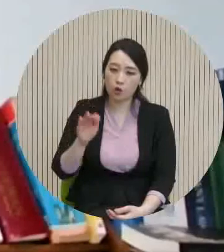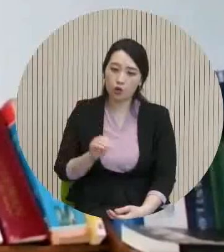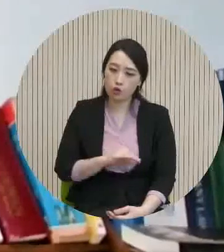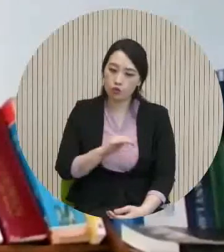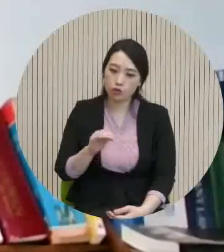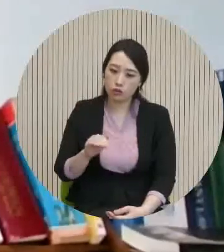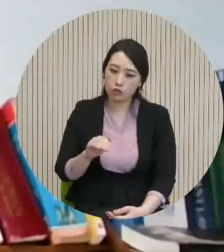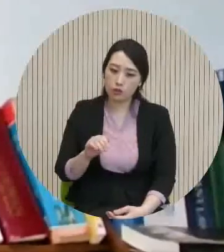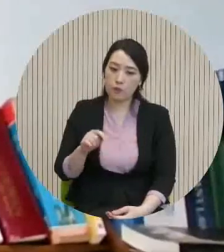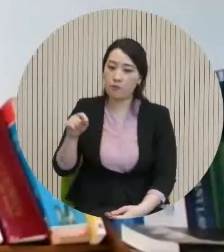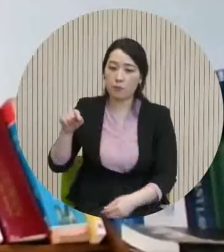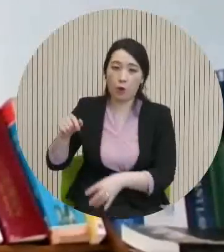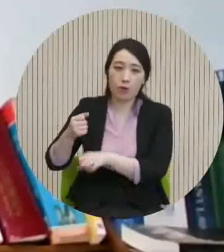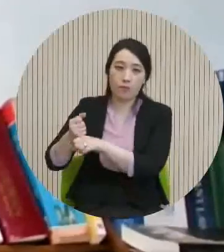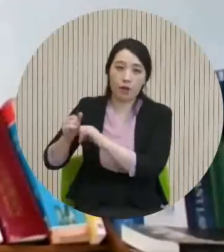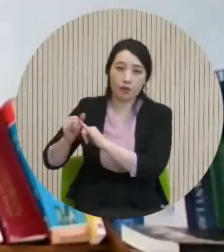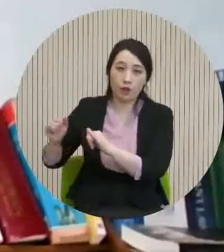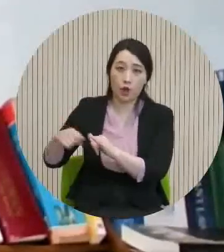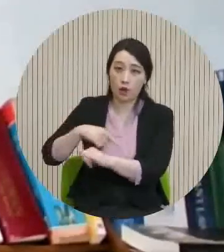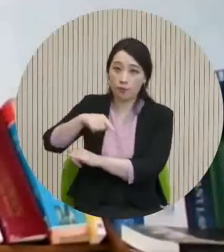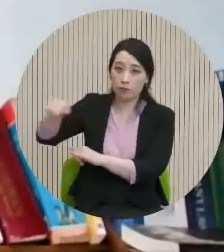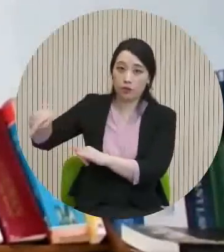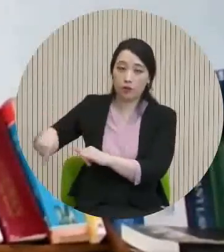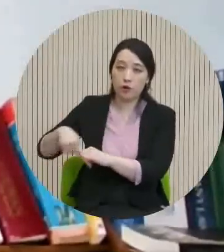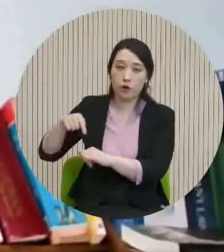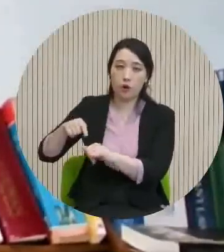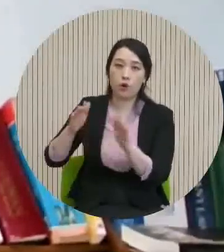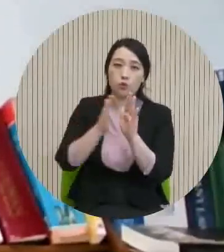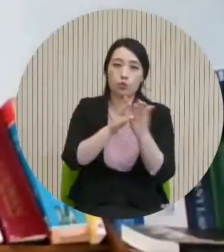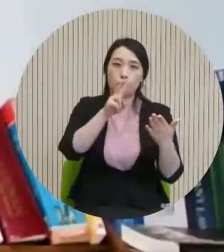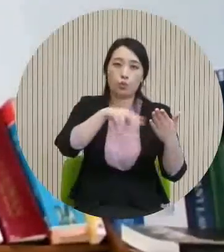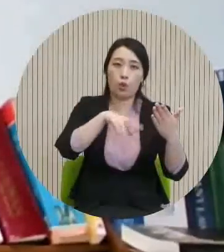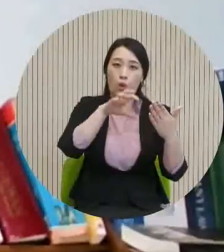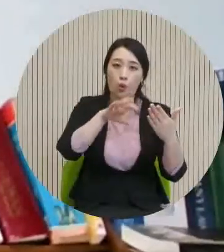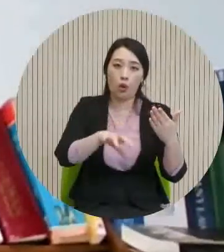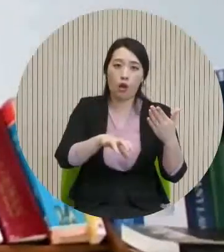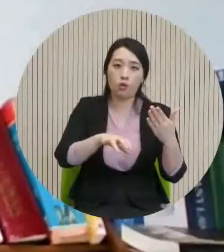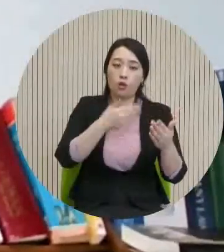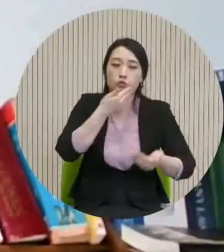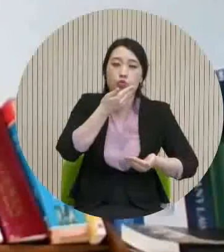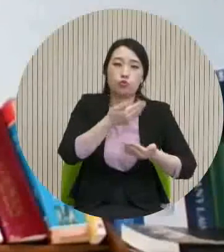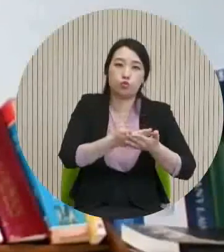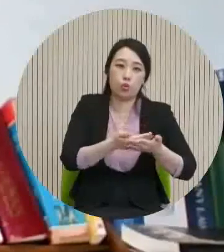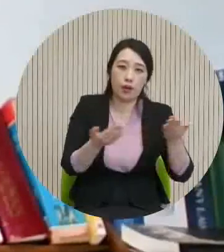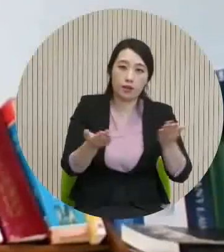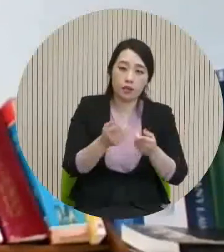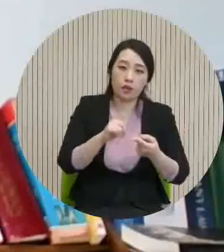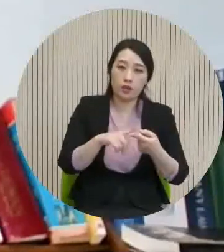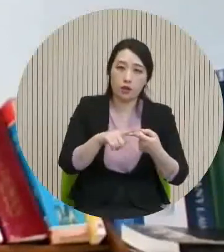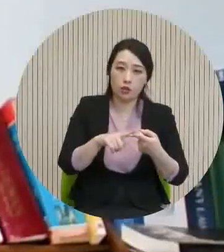그들에게 또한 that libraries need to do. 도서관이 해야 되는 중요한 일에 대해서도